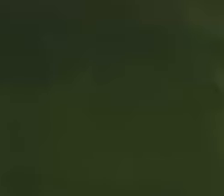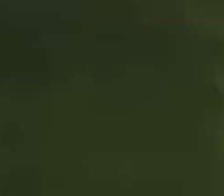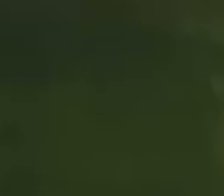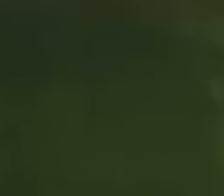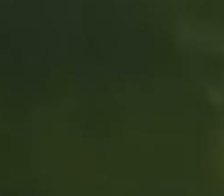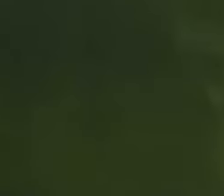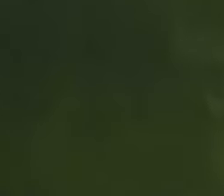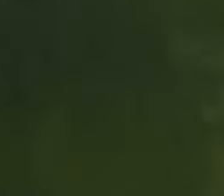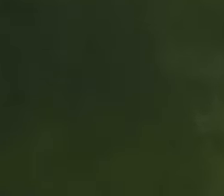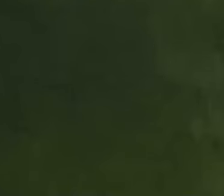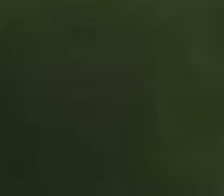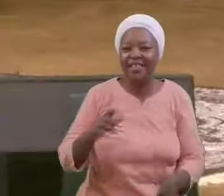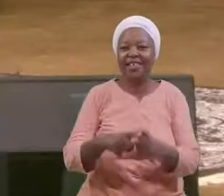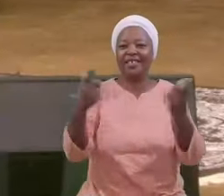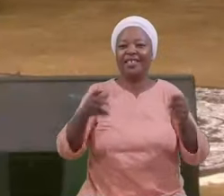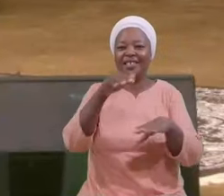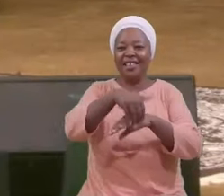une soirée merveilleuse.